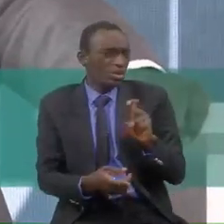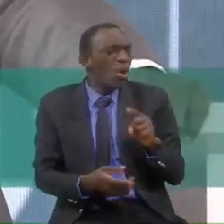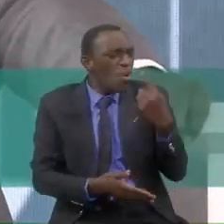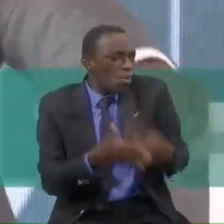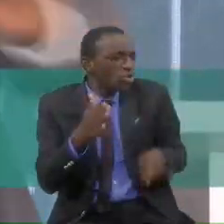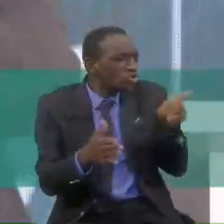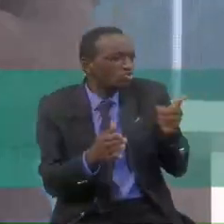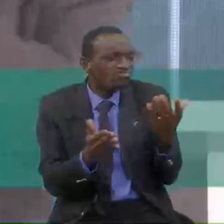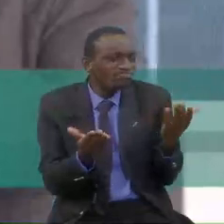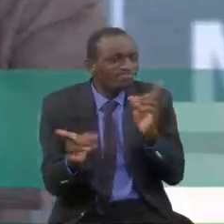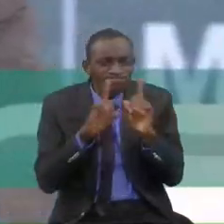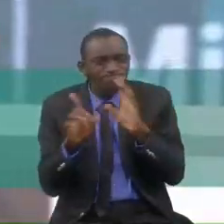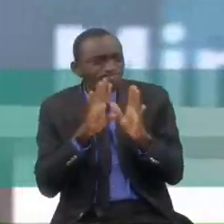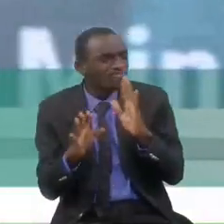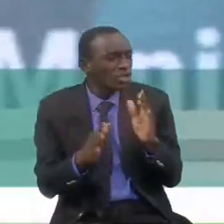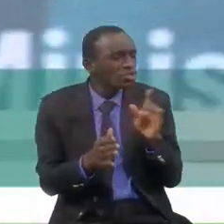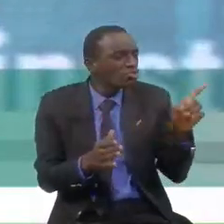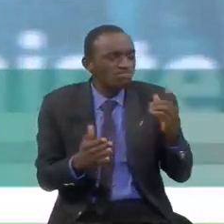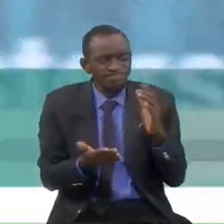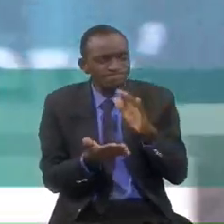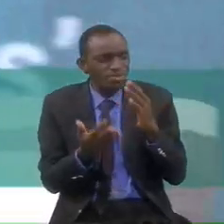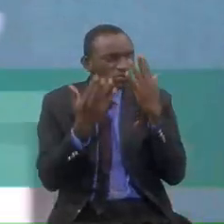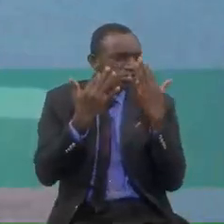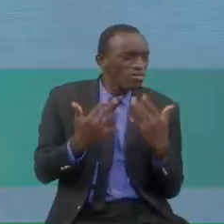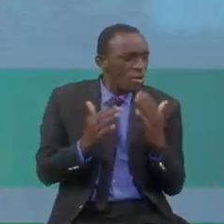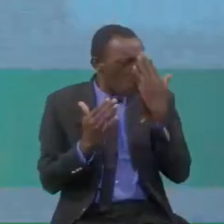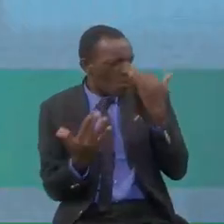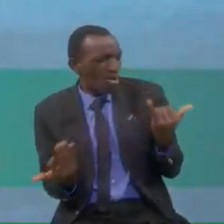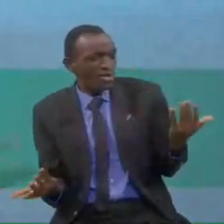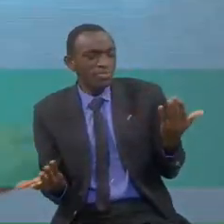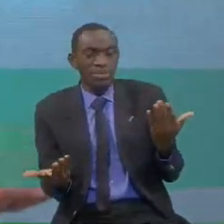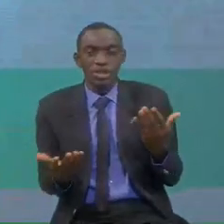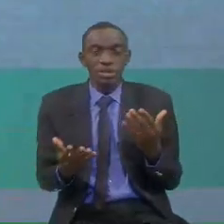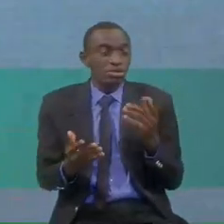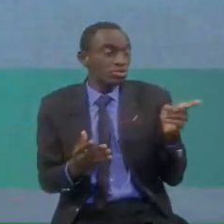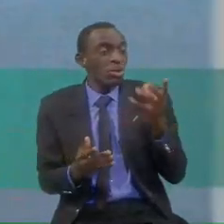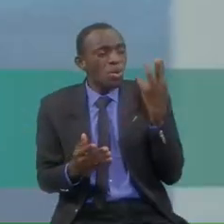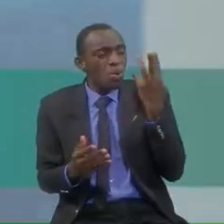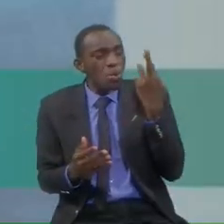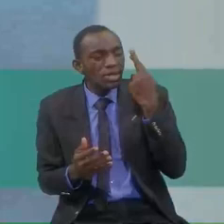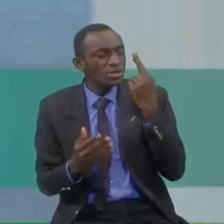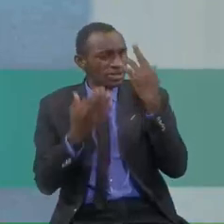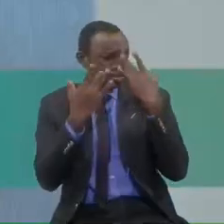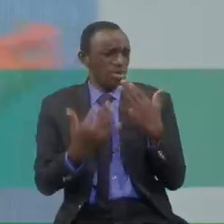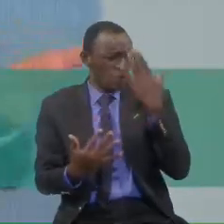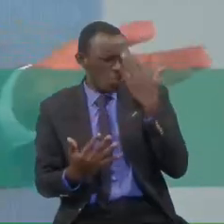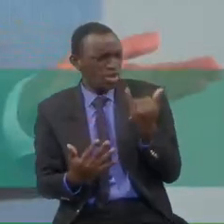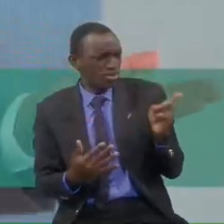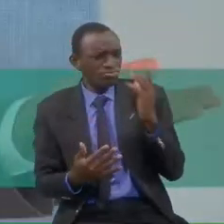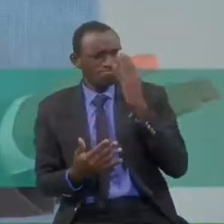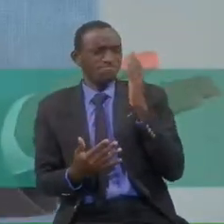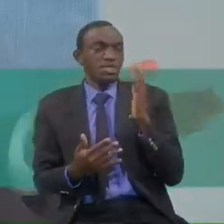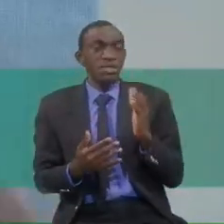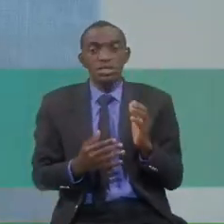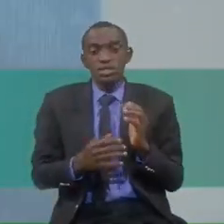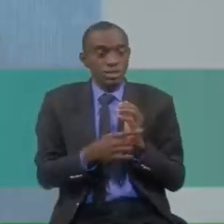pour Damas. De quoi s'agit-il? Ils parlaient, ils étaient attristés. Que discutez-vous, mais êtes-vous un étranger